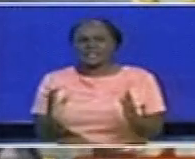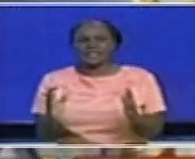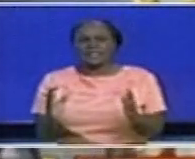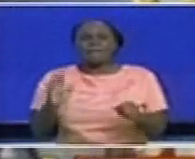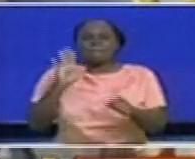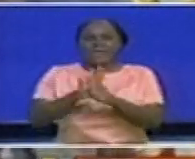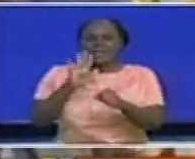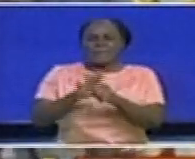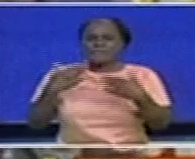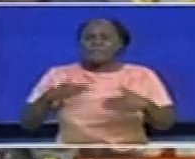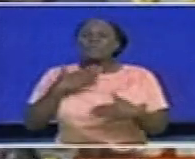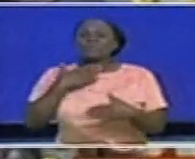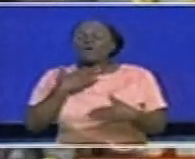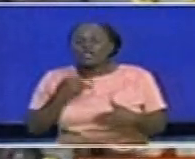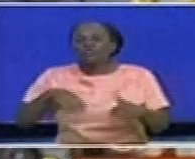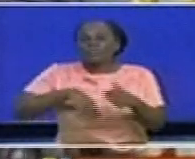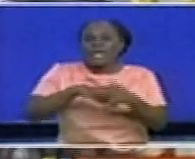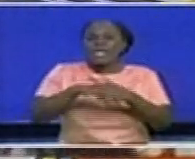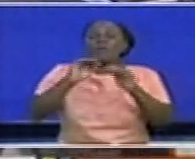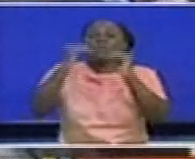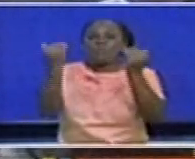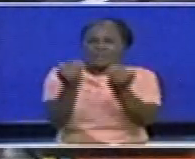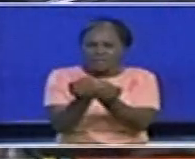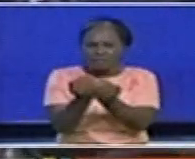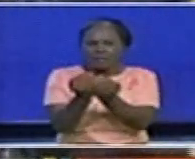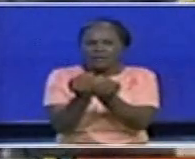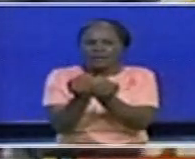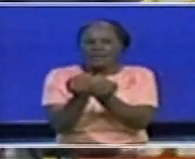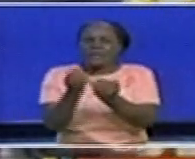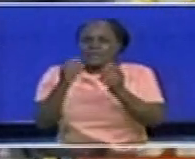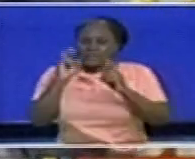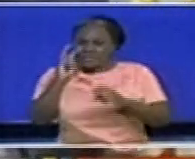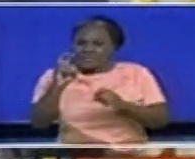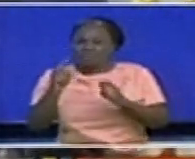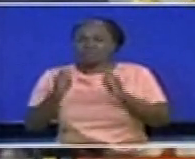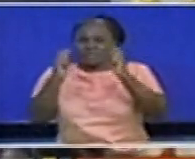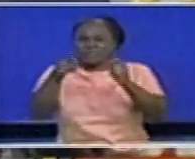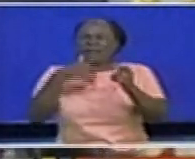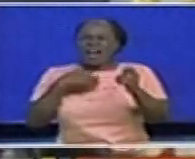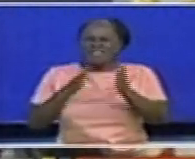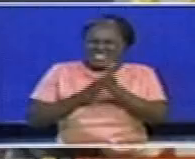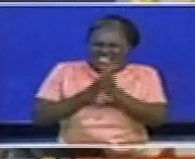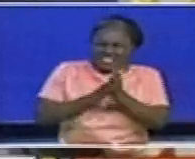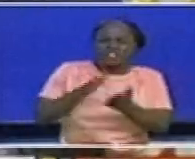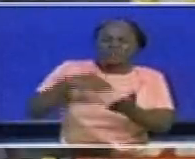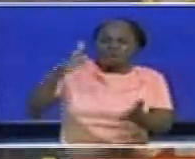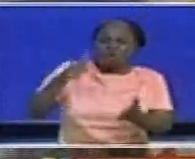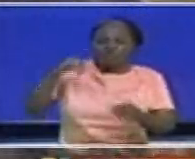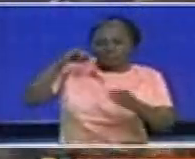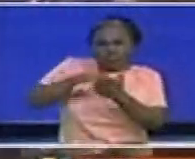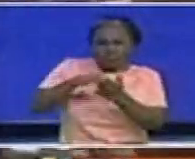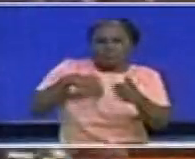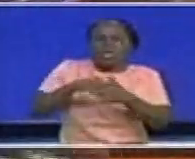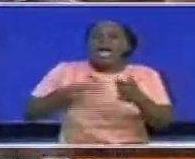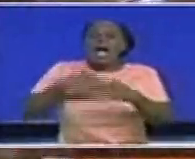wengi wanatamani kucheza World Cup huko mbele. Saki pata kuona hii trophy, at least atakuwa na moral poa ya kutaka kuendelea kucheza. Baada